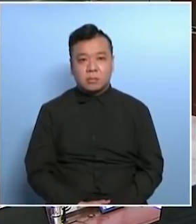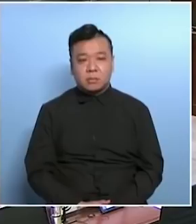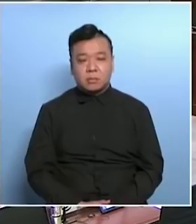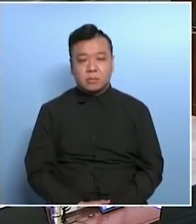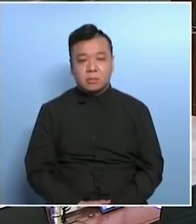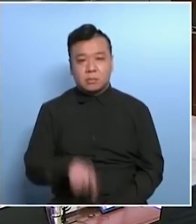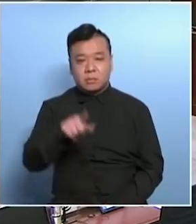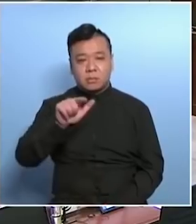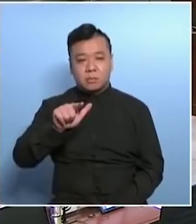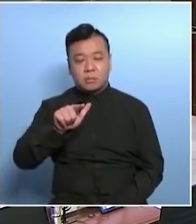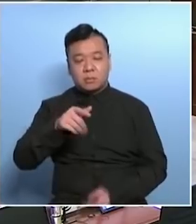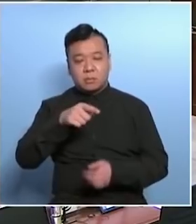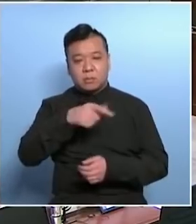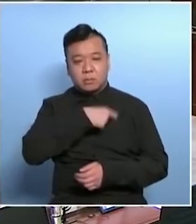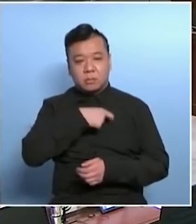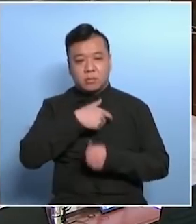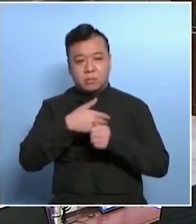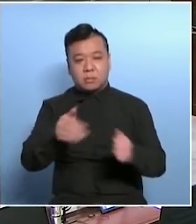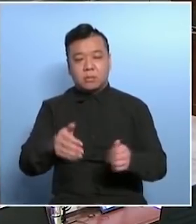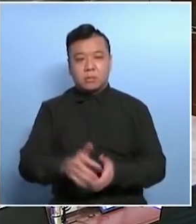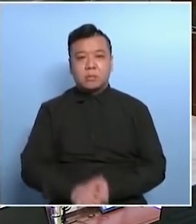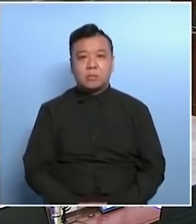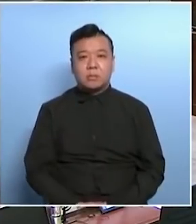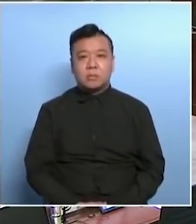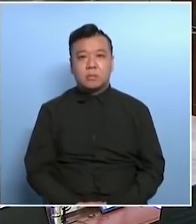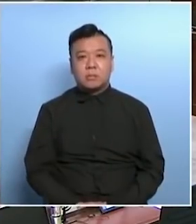請阿陳淑莊議員出去。